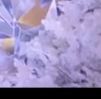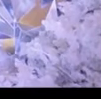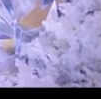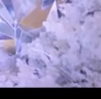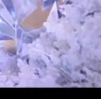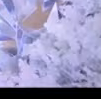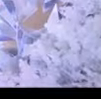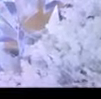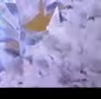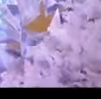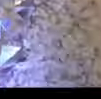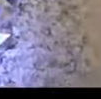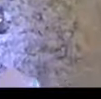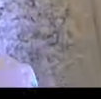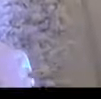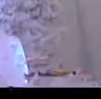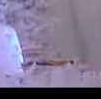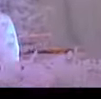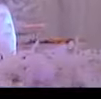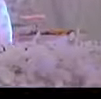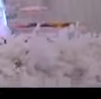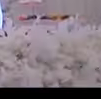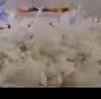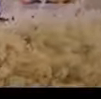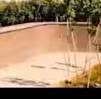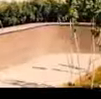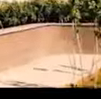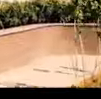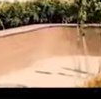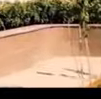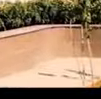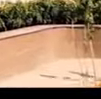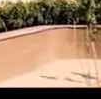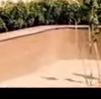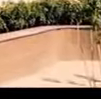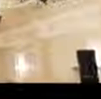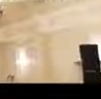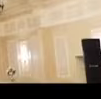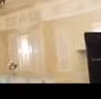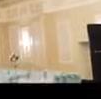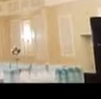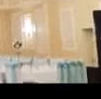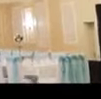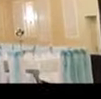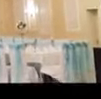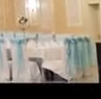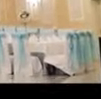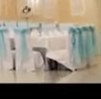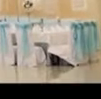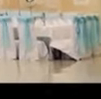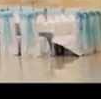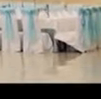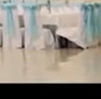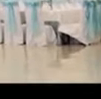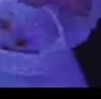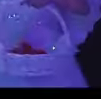В жизни каждого человека бывают важные даты и события. Банкетный зал «Баллрум» идеально подходит для проведения